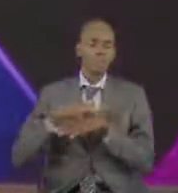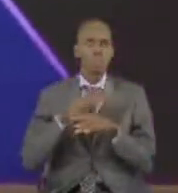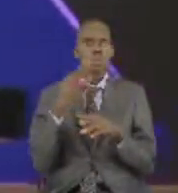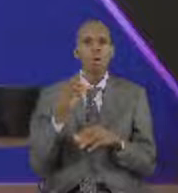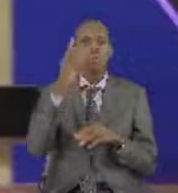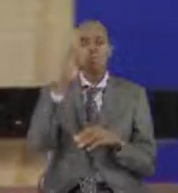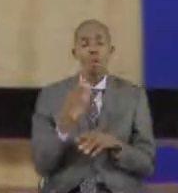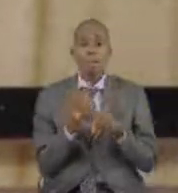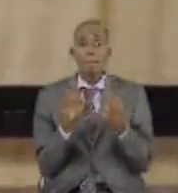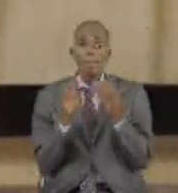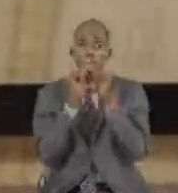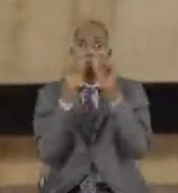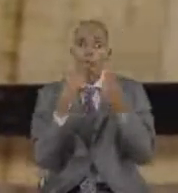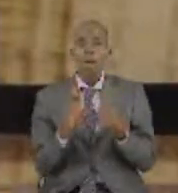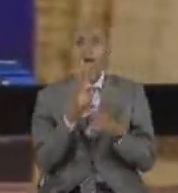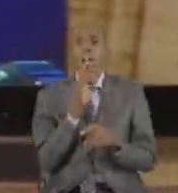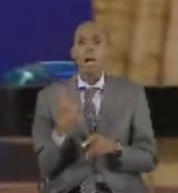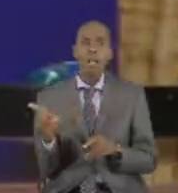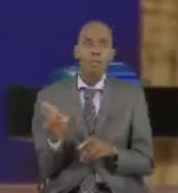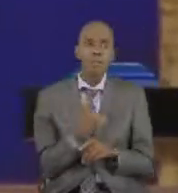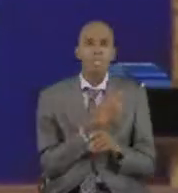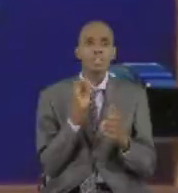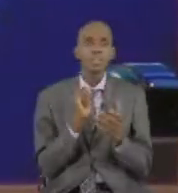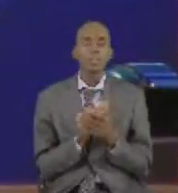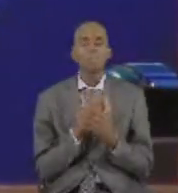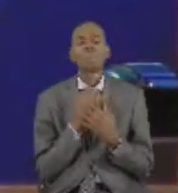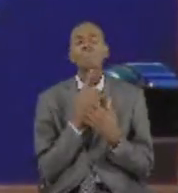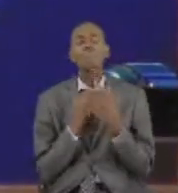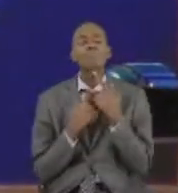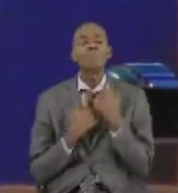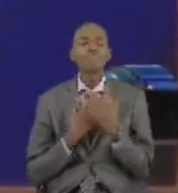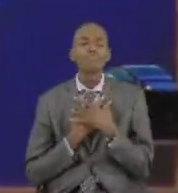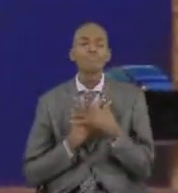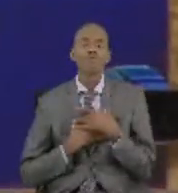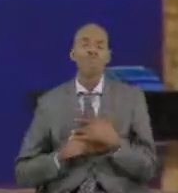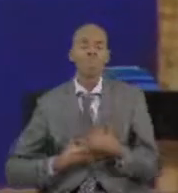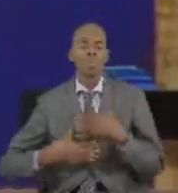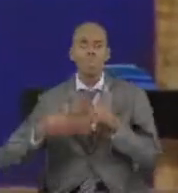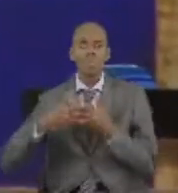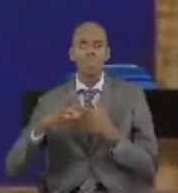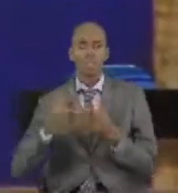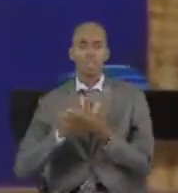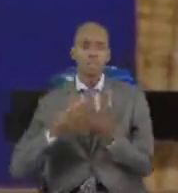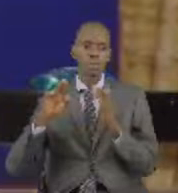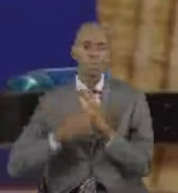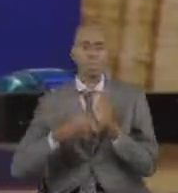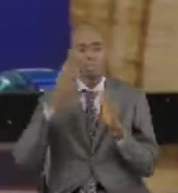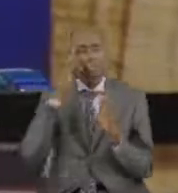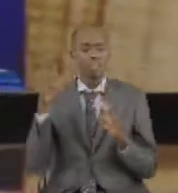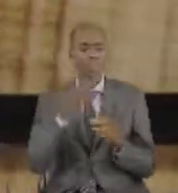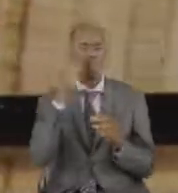Heureux ceux qui ont faim et soif de la justice, car ils